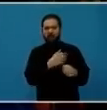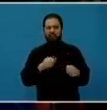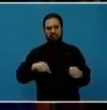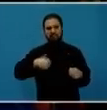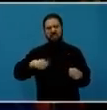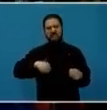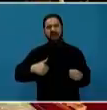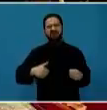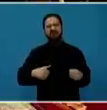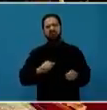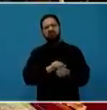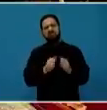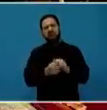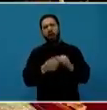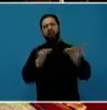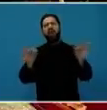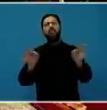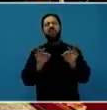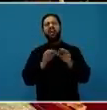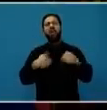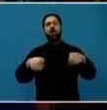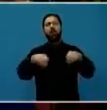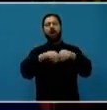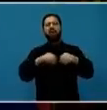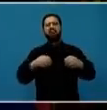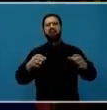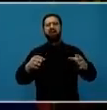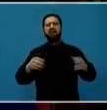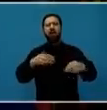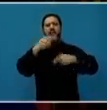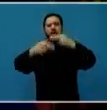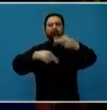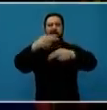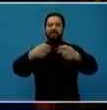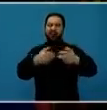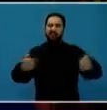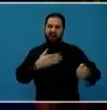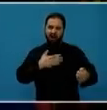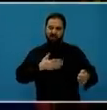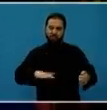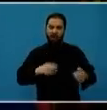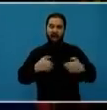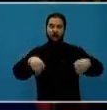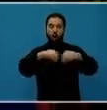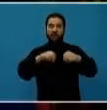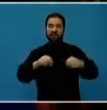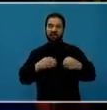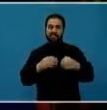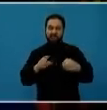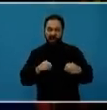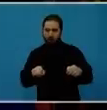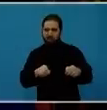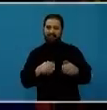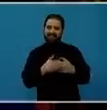tinerețe sau în familiile noastre le-am dobândit fără voia noastră, să căutăm să le îndepărtăm.